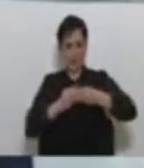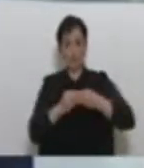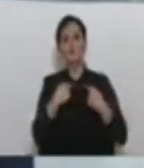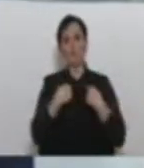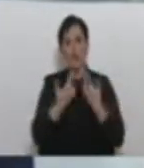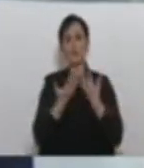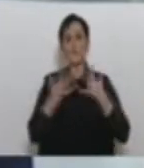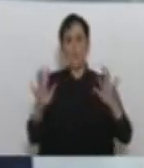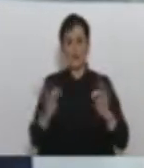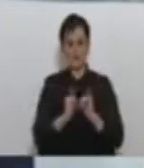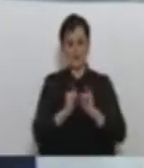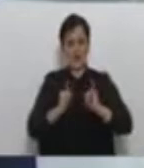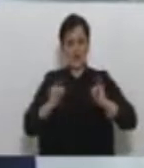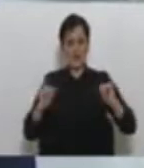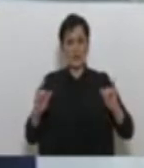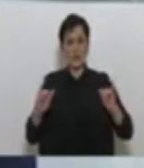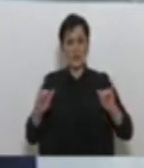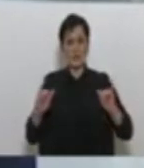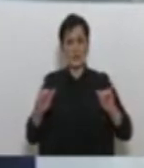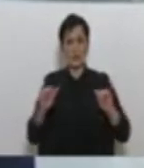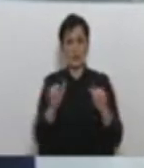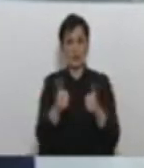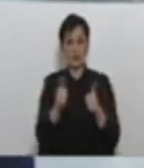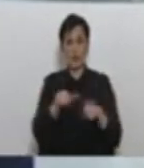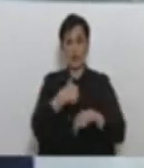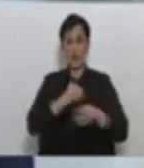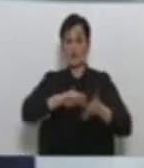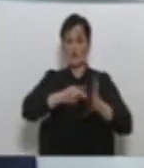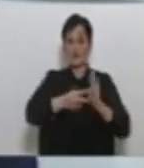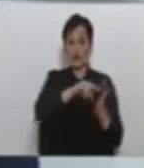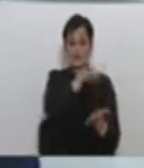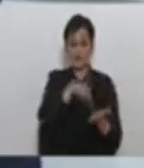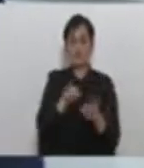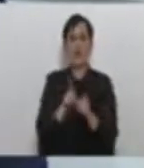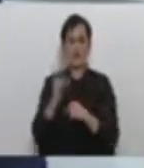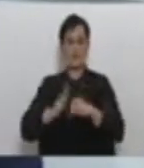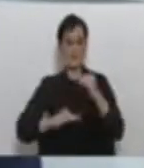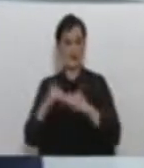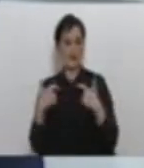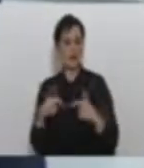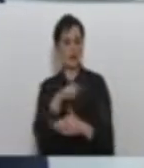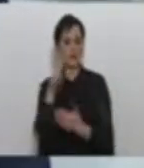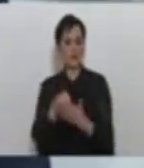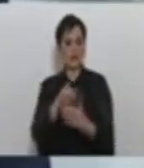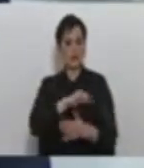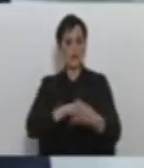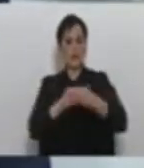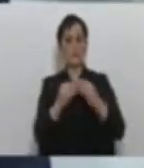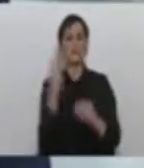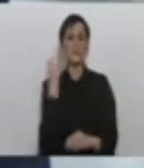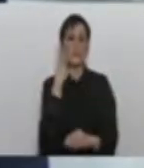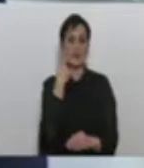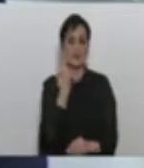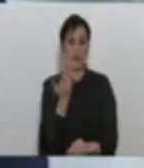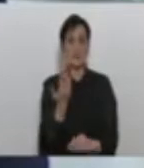მეტად გავაღრმავებთ როგორც სტრატეგიულ საკითხებზე, ასევე პრაქტიკულ საკითხებზე თანამშრომლობას დიდ ბრიტანეთთან.